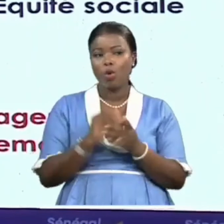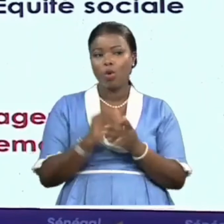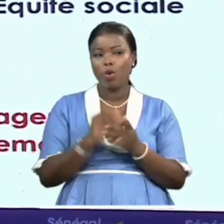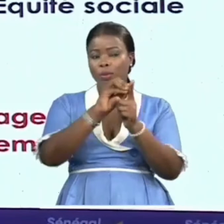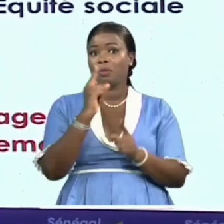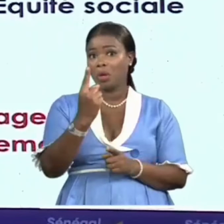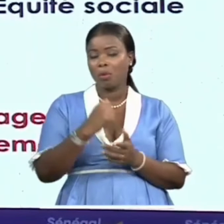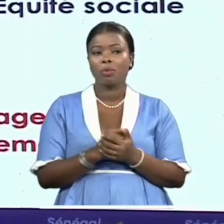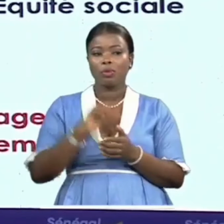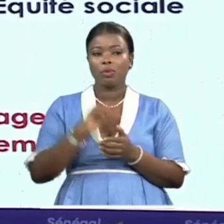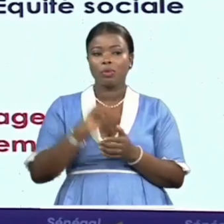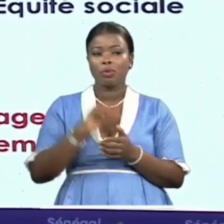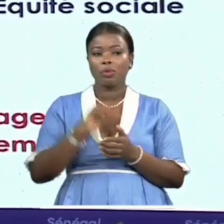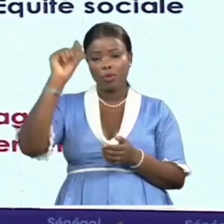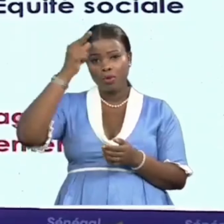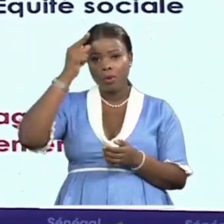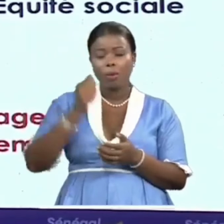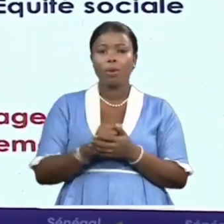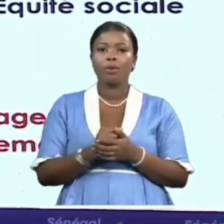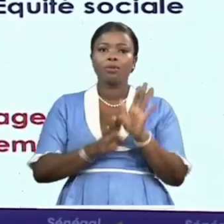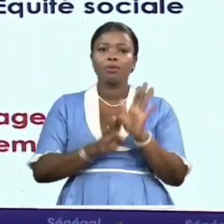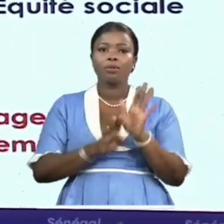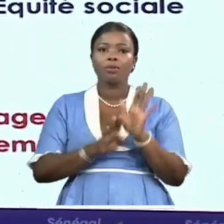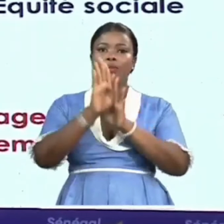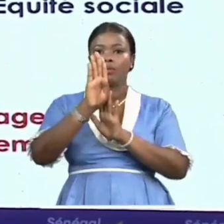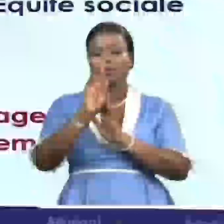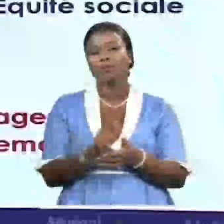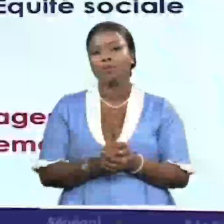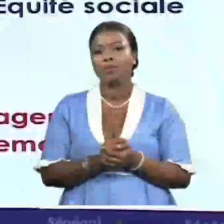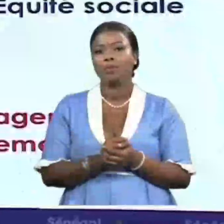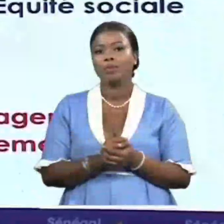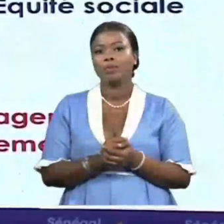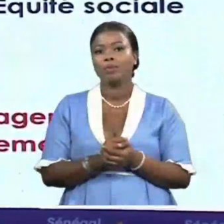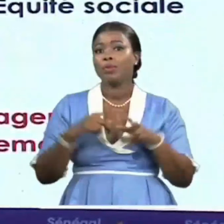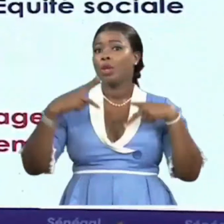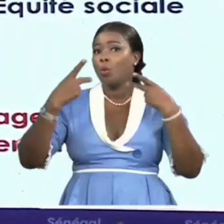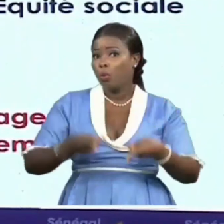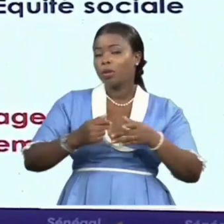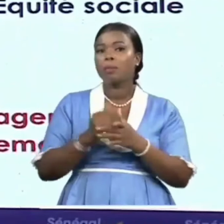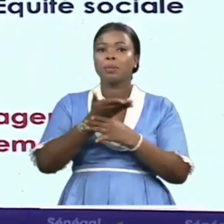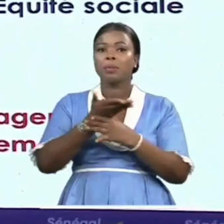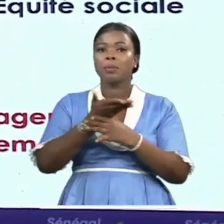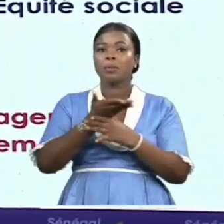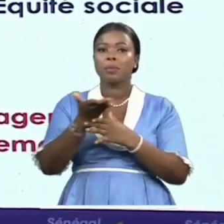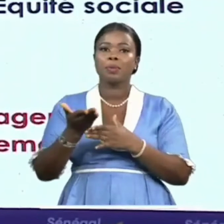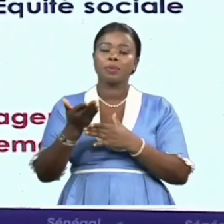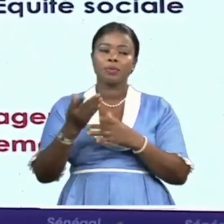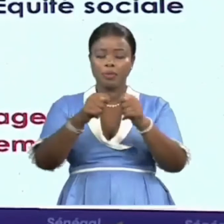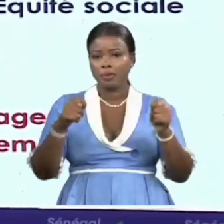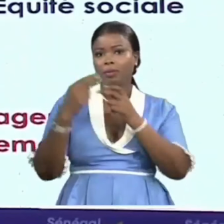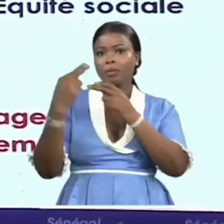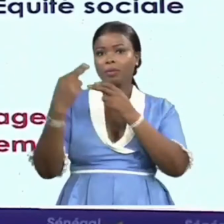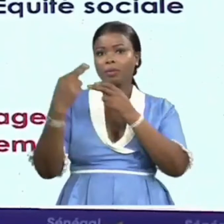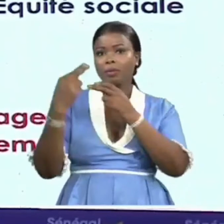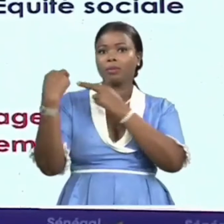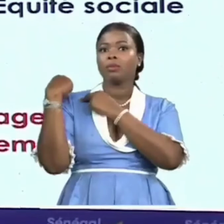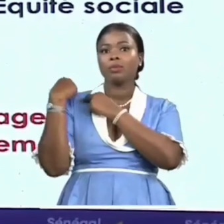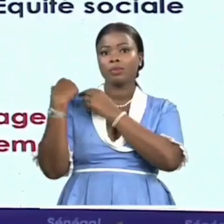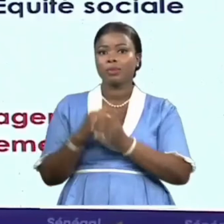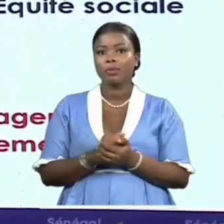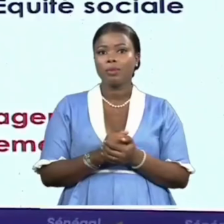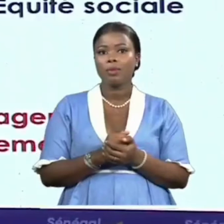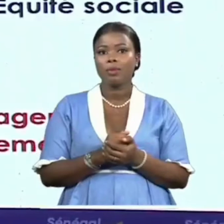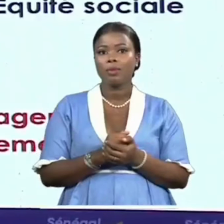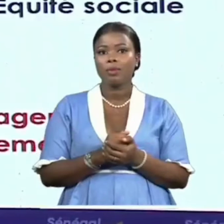ambition de promouvoir un développement endogène porté par des territoires responsabilisés viables